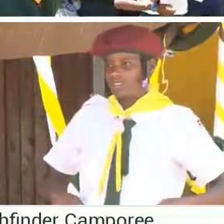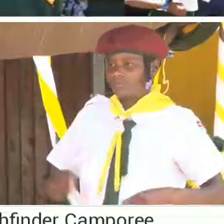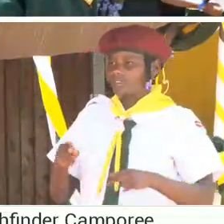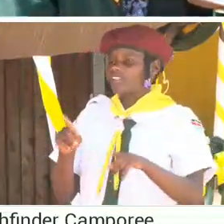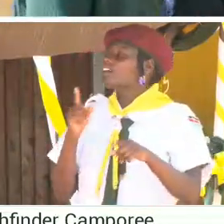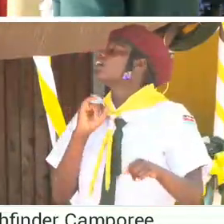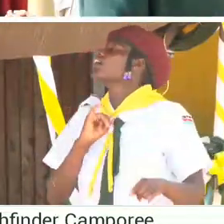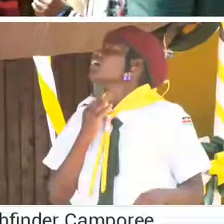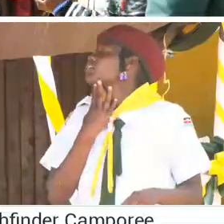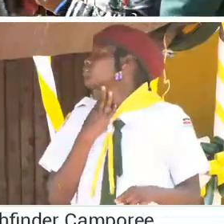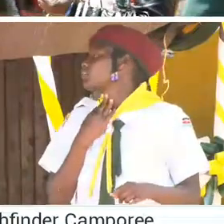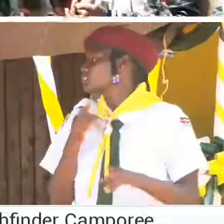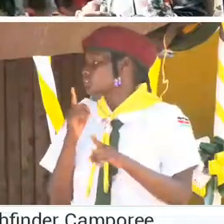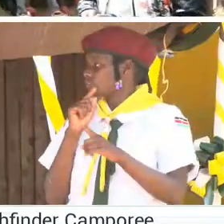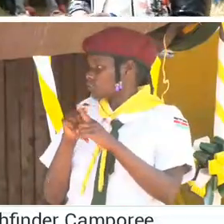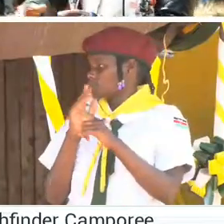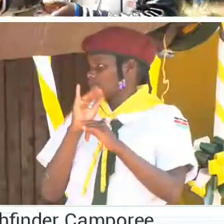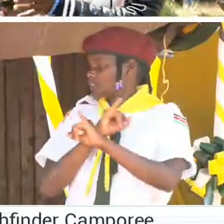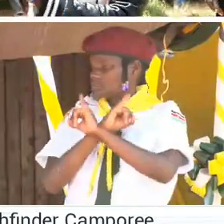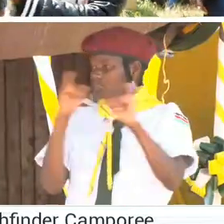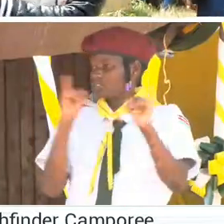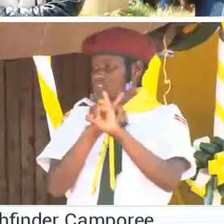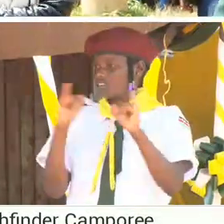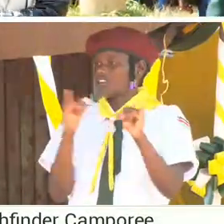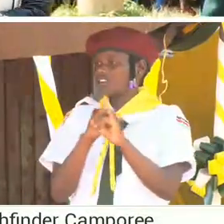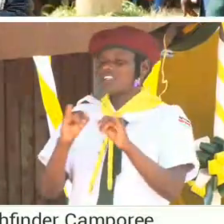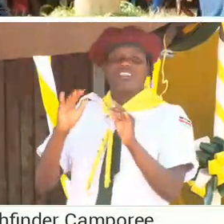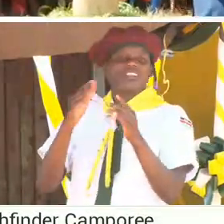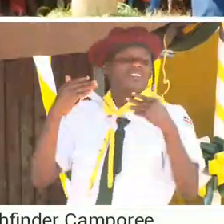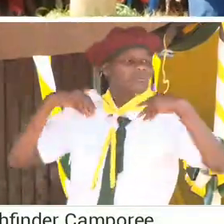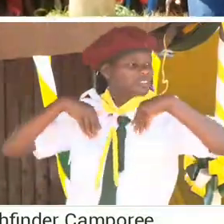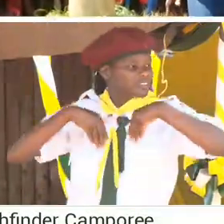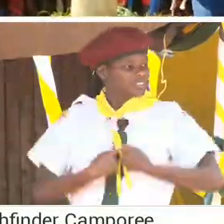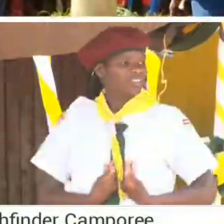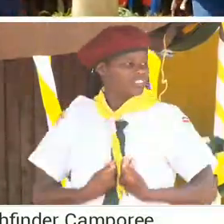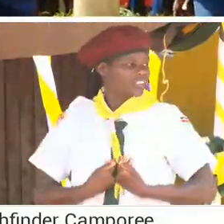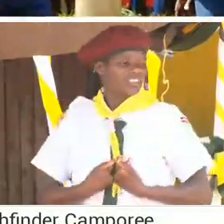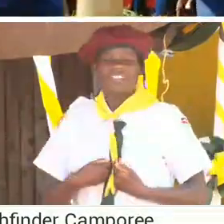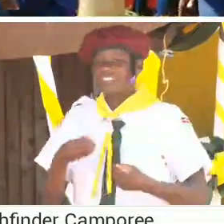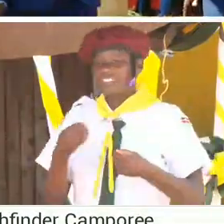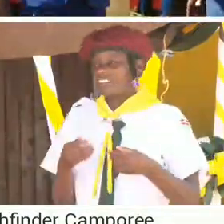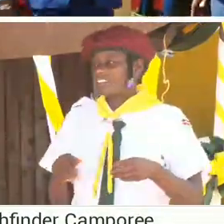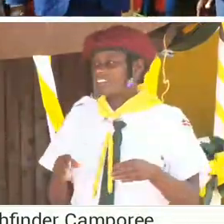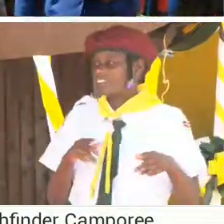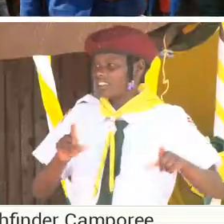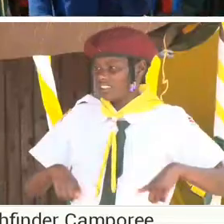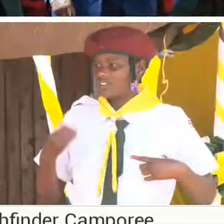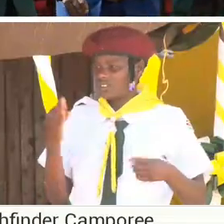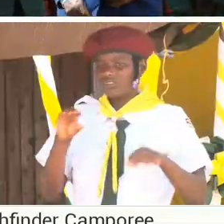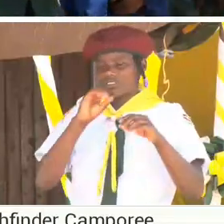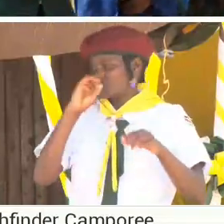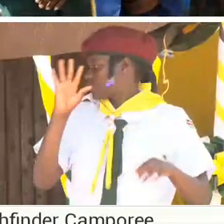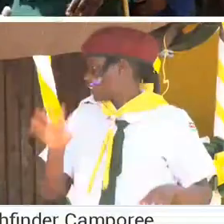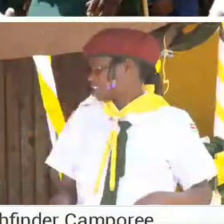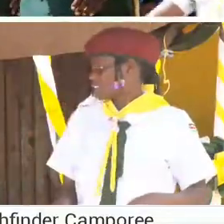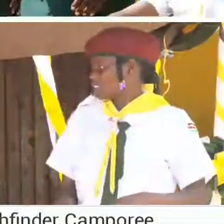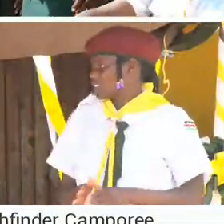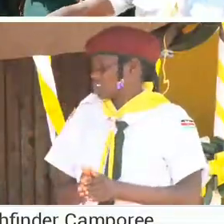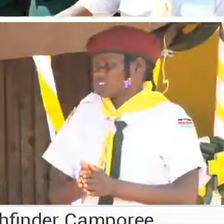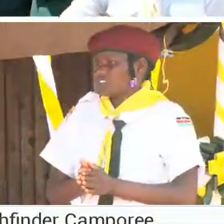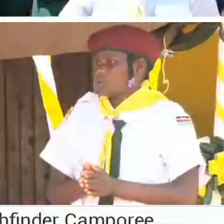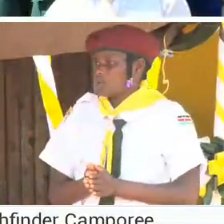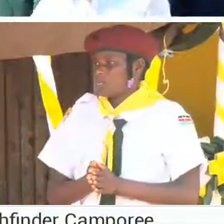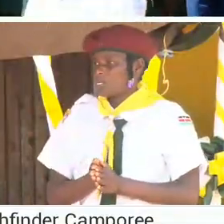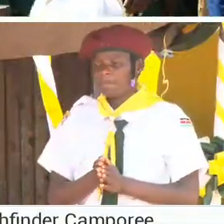safi. Nimechoka kwenda kwenye maisha ya laana. Ninataka maisha ya baraka. Ninataka kuanza na Bwana. Songa mbele tu. Piga hatua kwenda